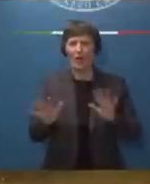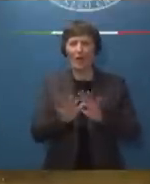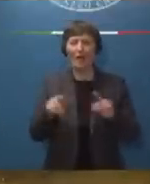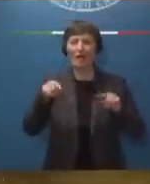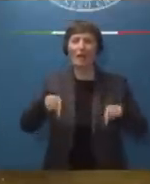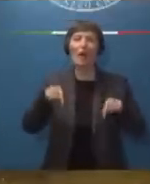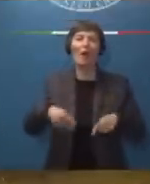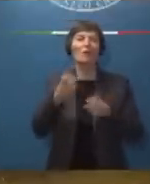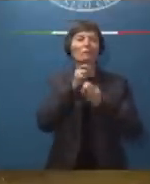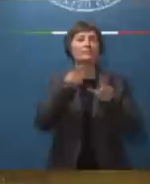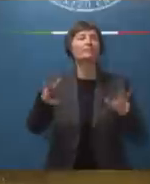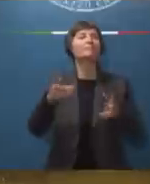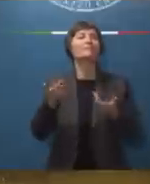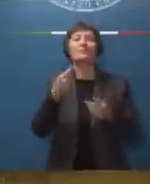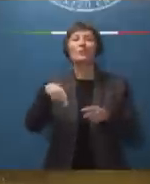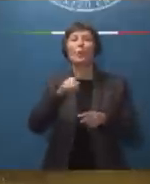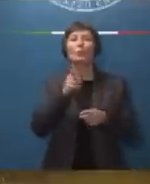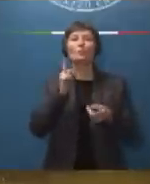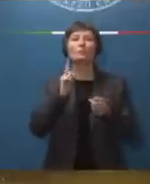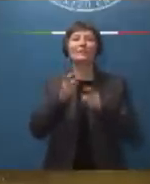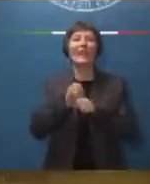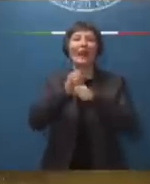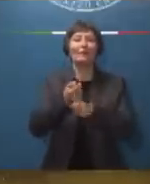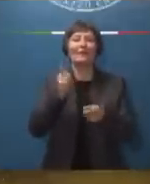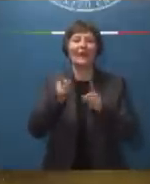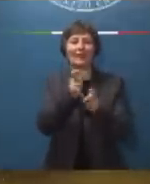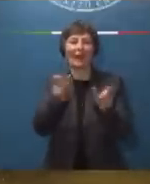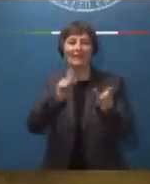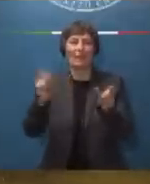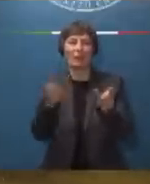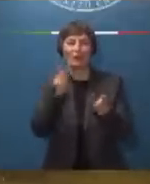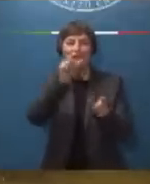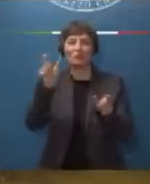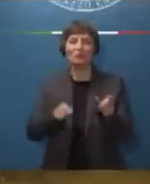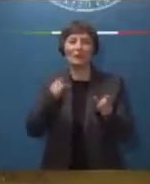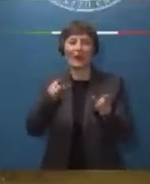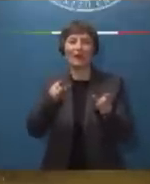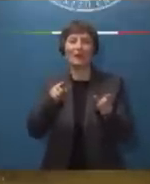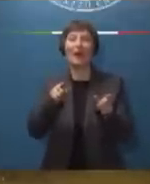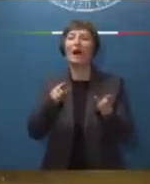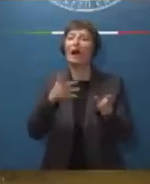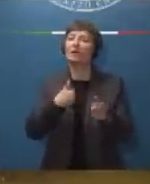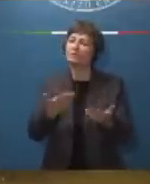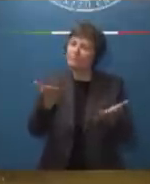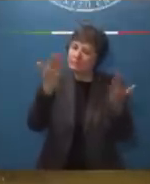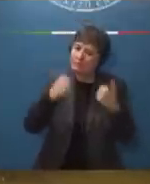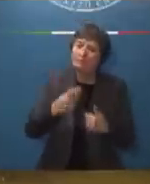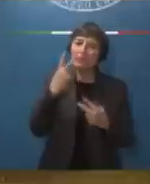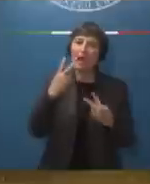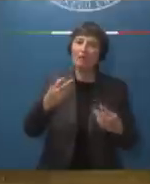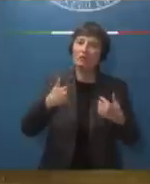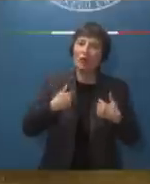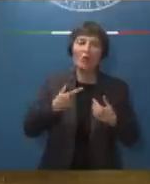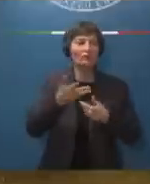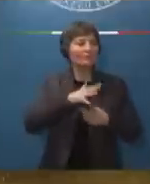tutti i leader politici italiani e tutti i rappresentanti della società civile di visitare il nostro paese di parlare con la nostra gente